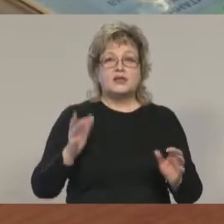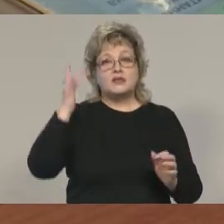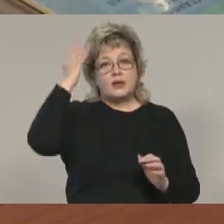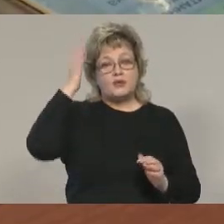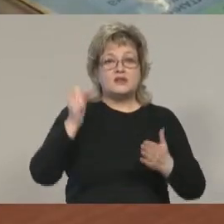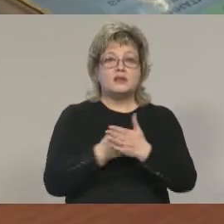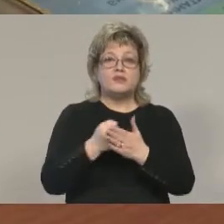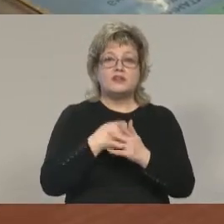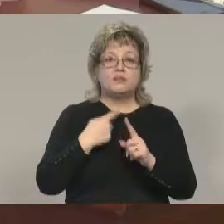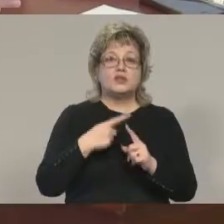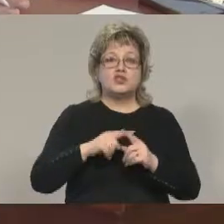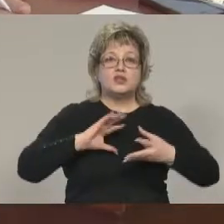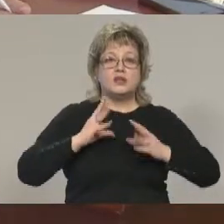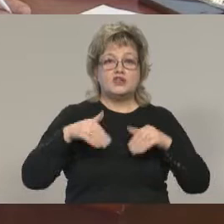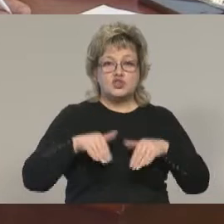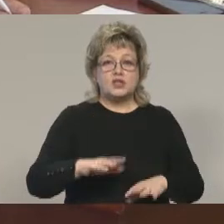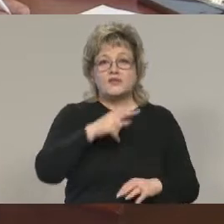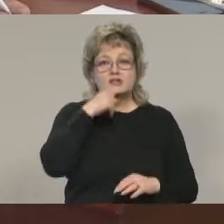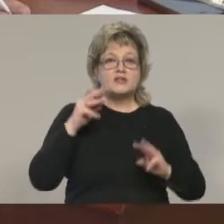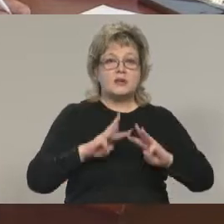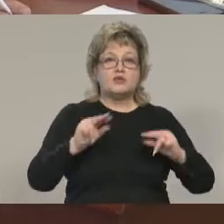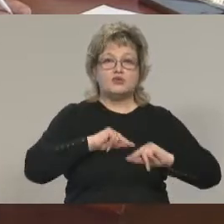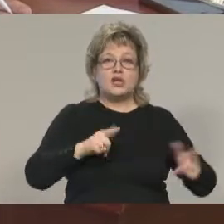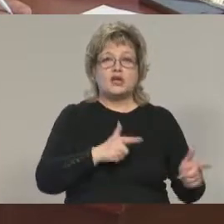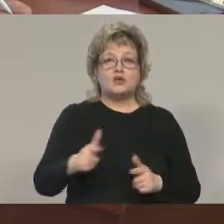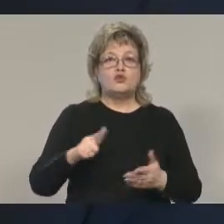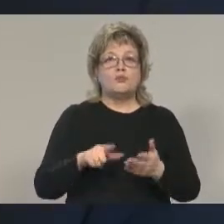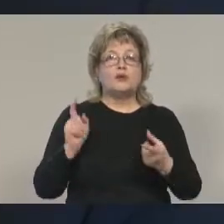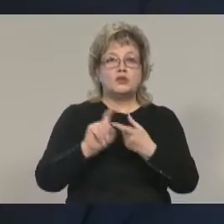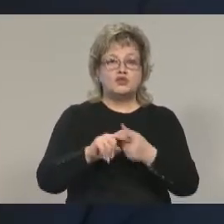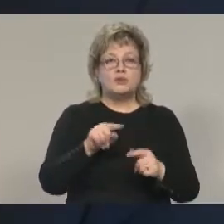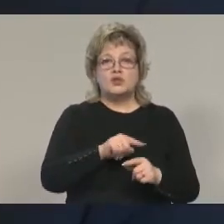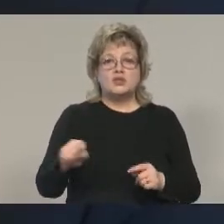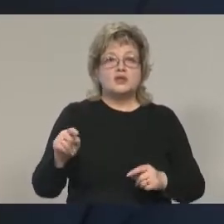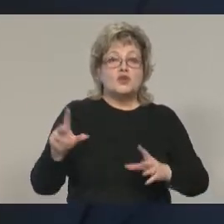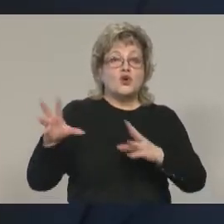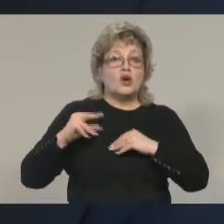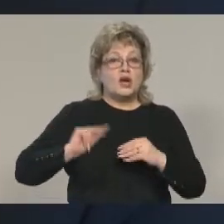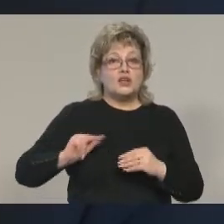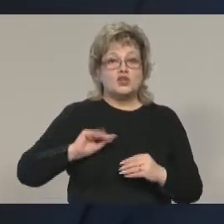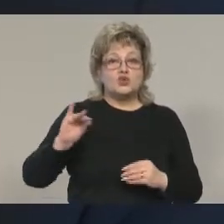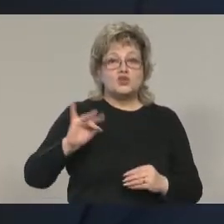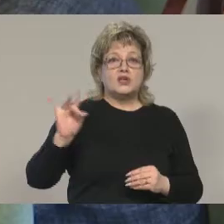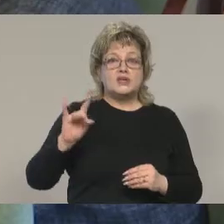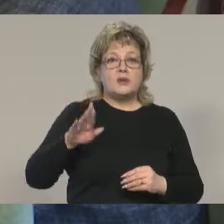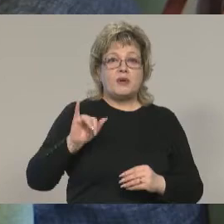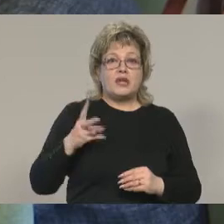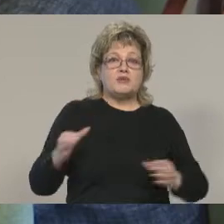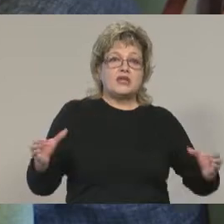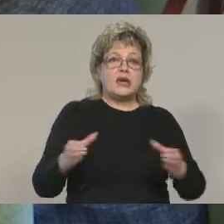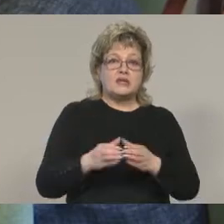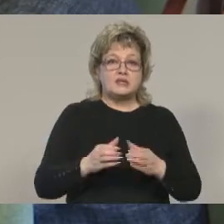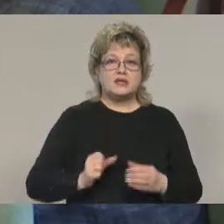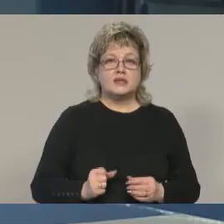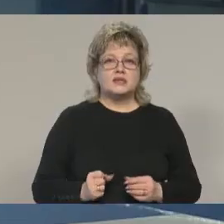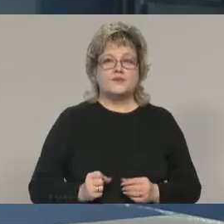намерены добиваться положительного решения от российского Минтруда и готовы подключить к процессу коллег из Южно-Российской парламентской ассоциации.